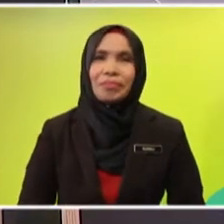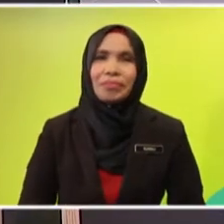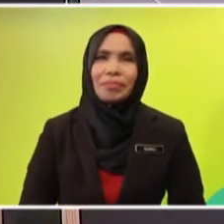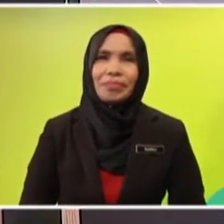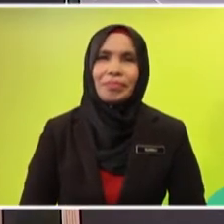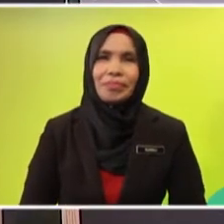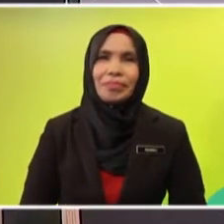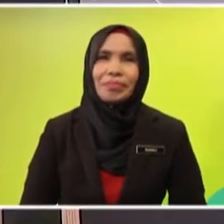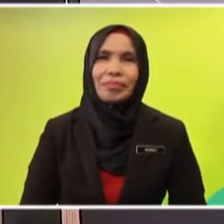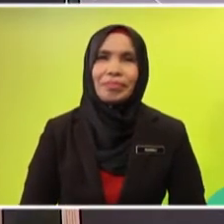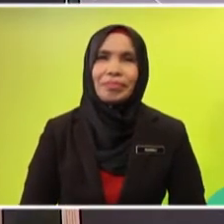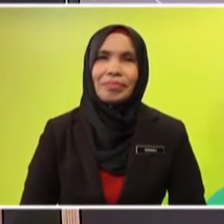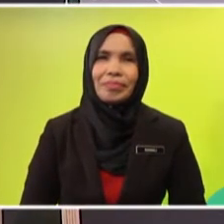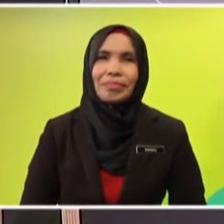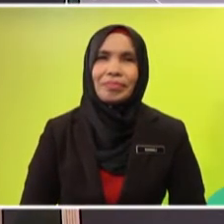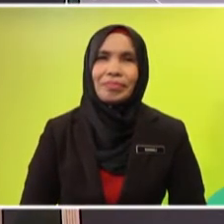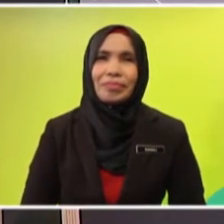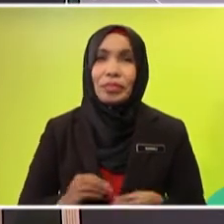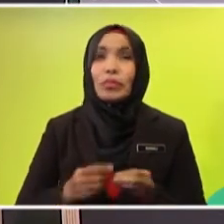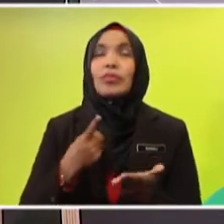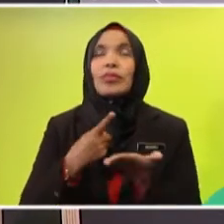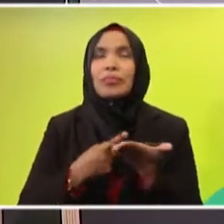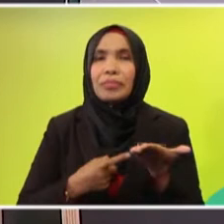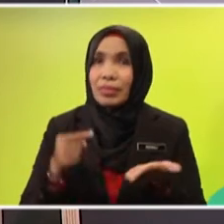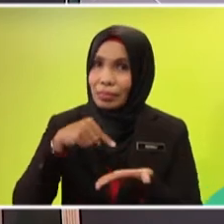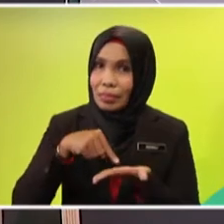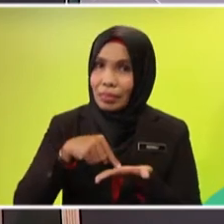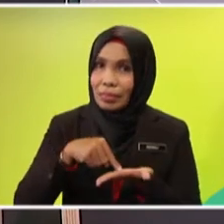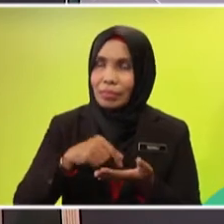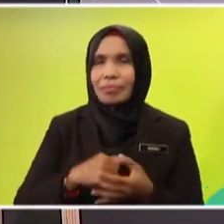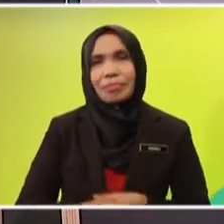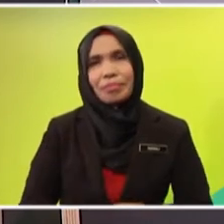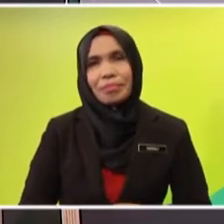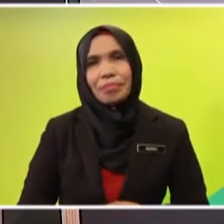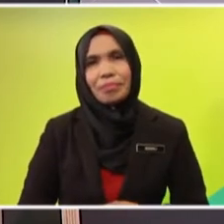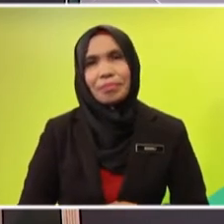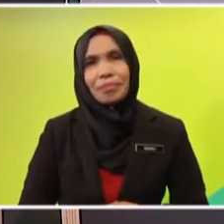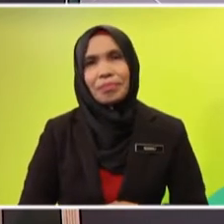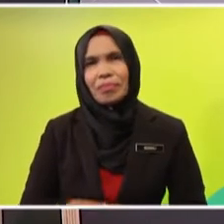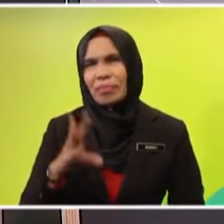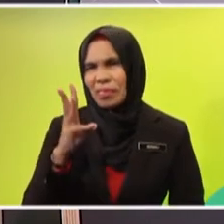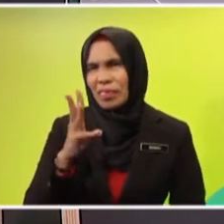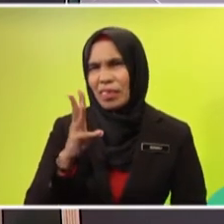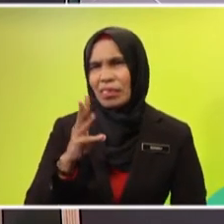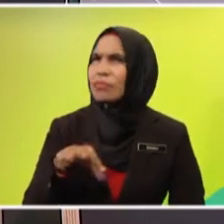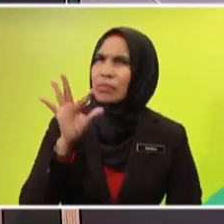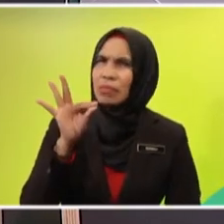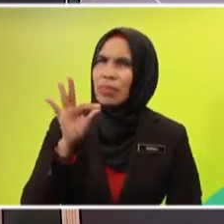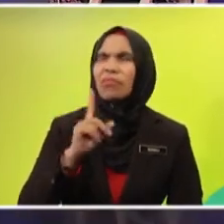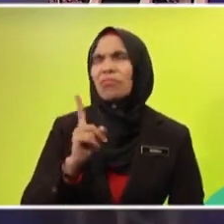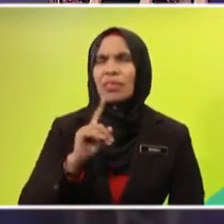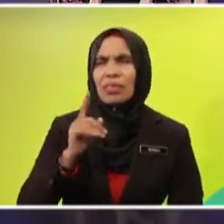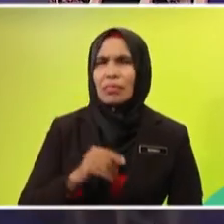bye number Apakah ini tentang kesembilan melihat bye